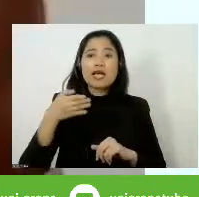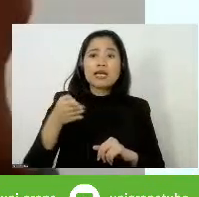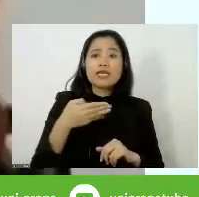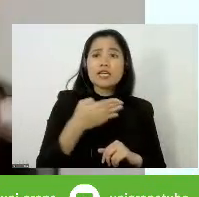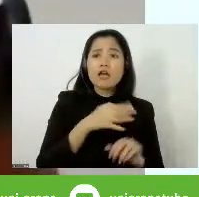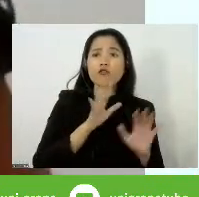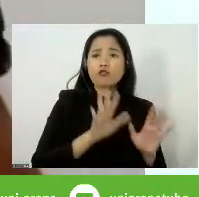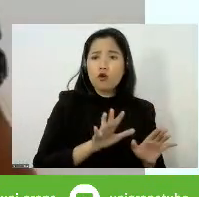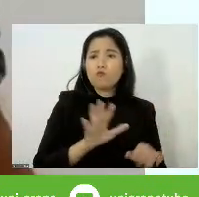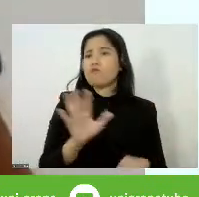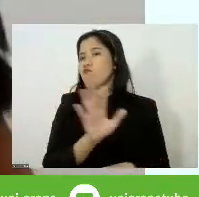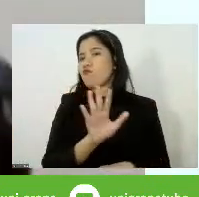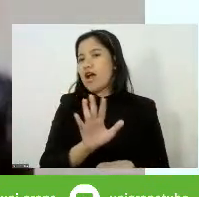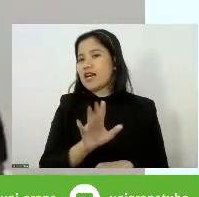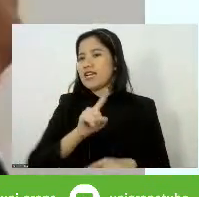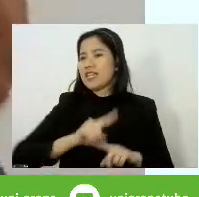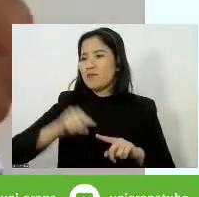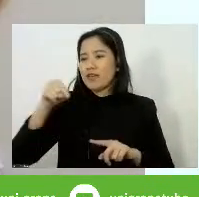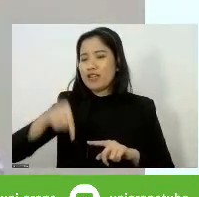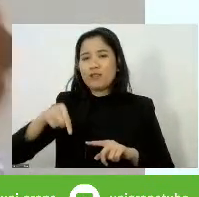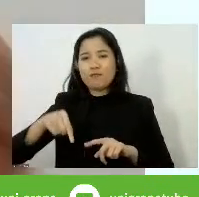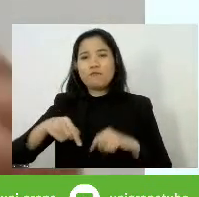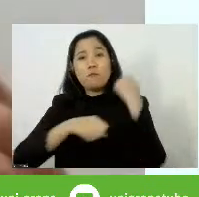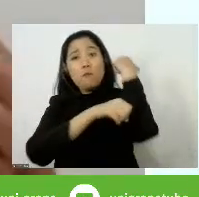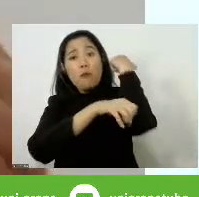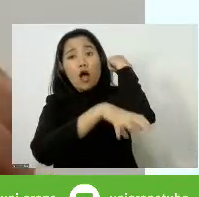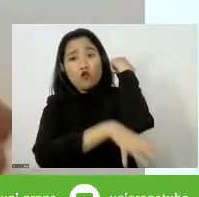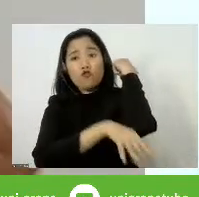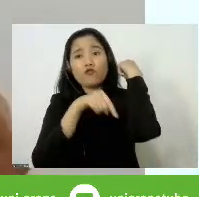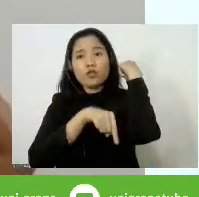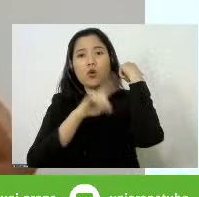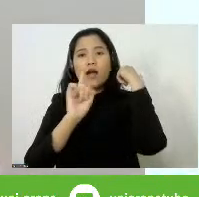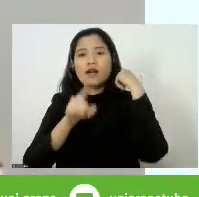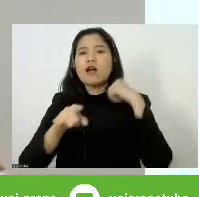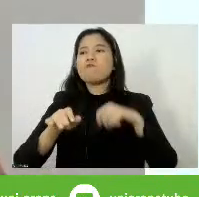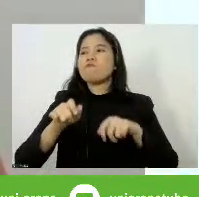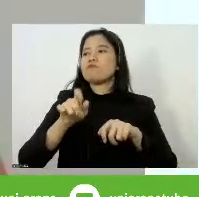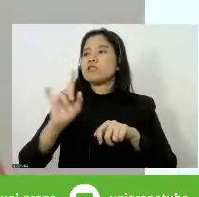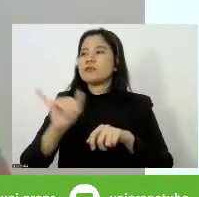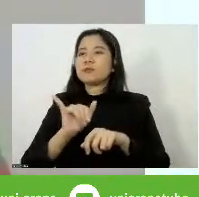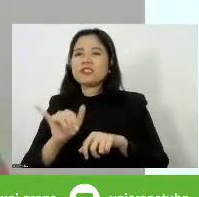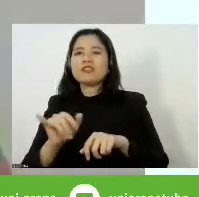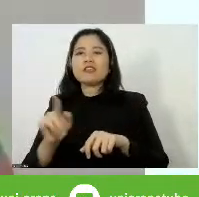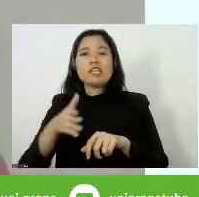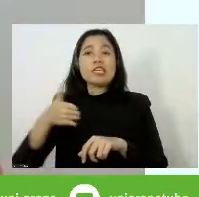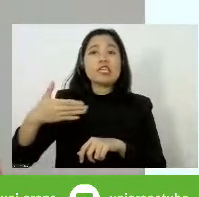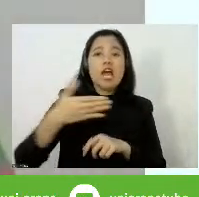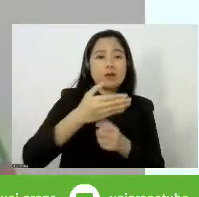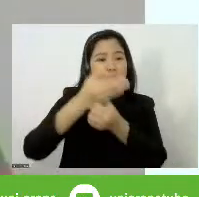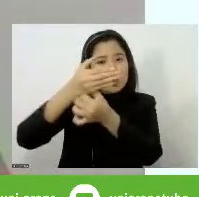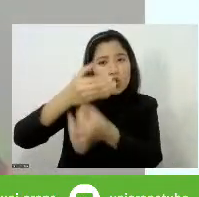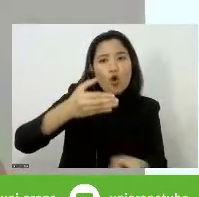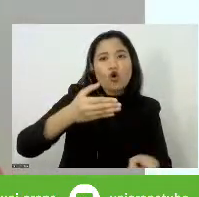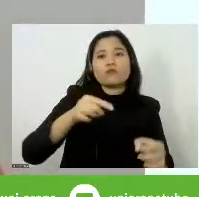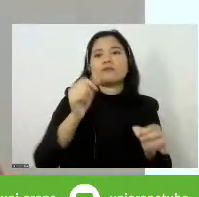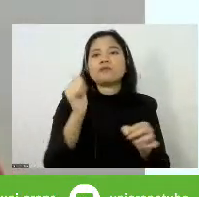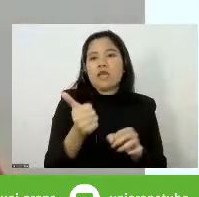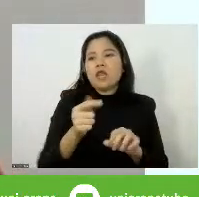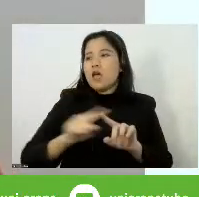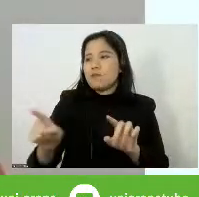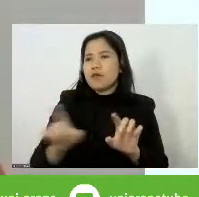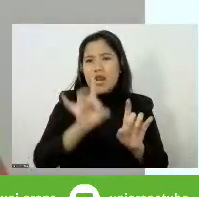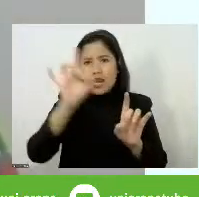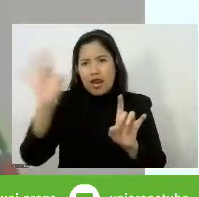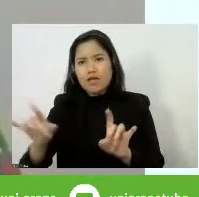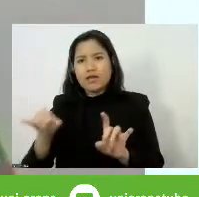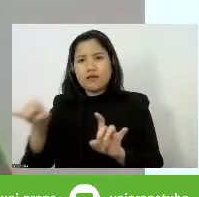karena meng-crop itu menyebabkan meaning enaknya pemijahan tapi dari hal lain yang menguntungkan